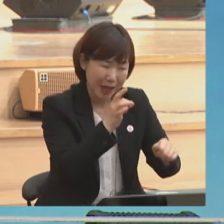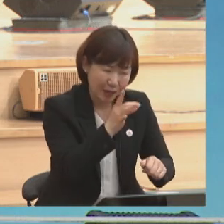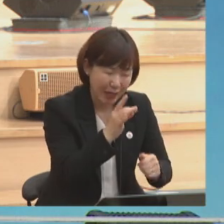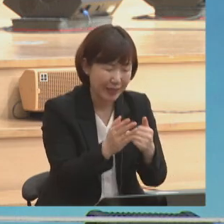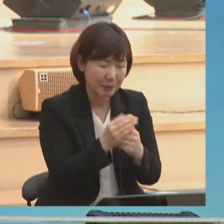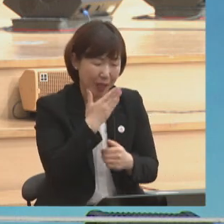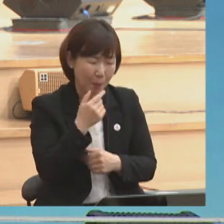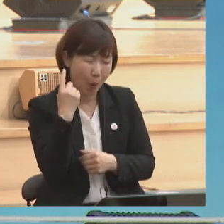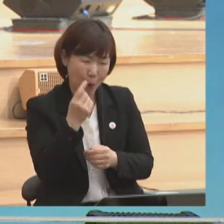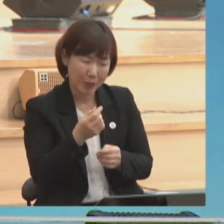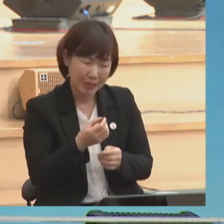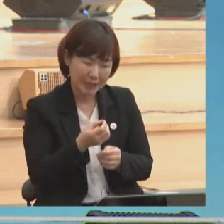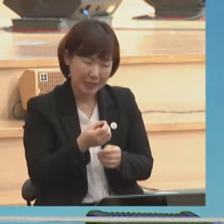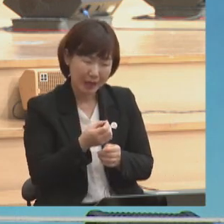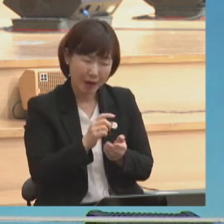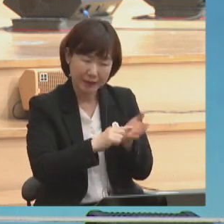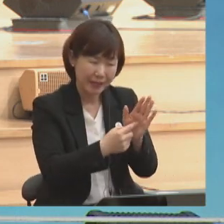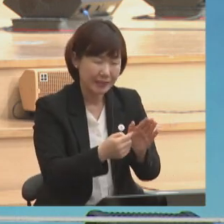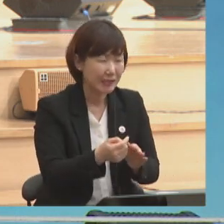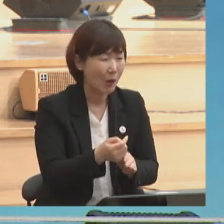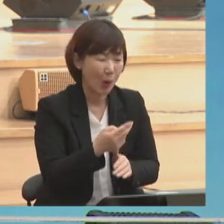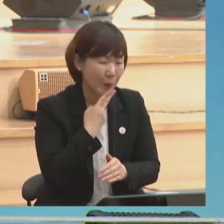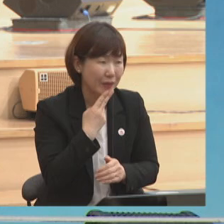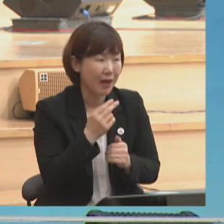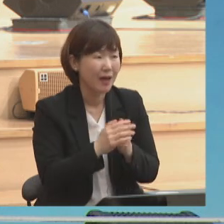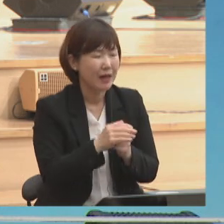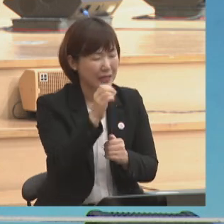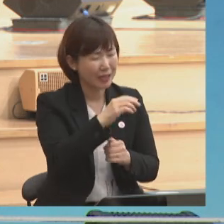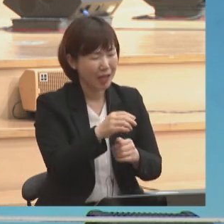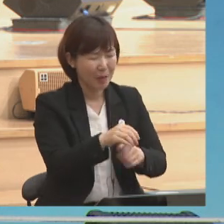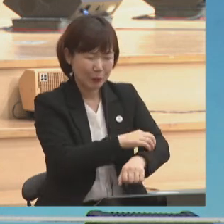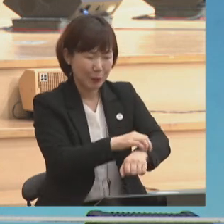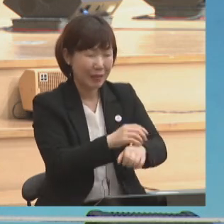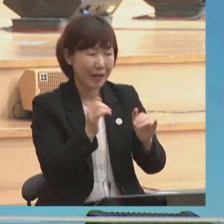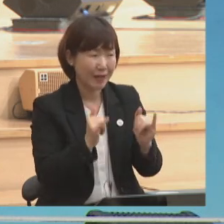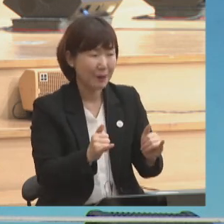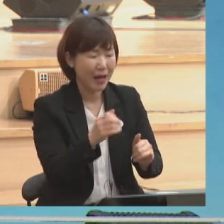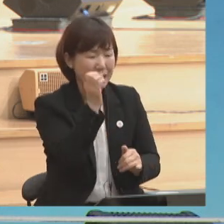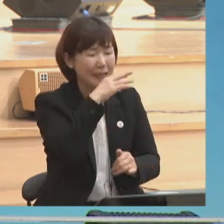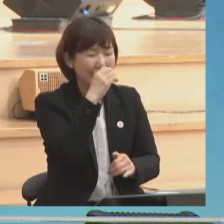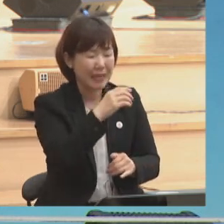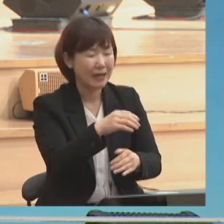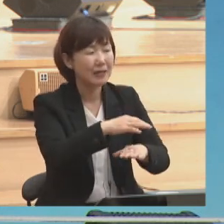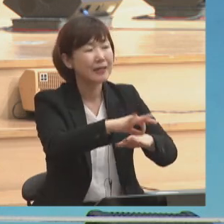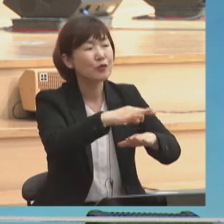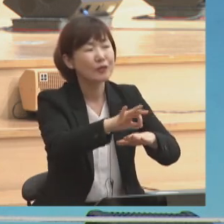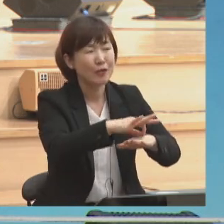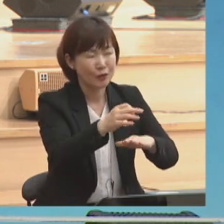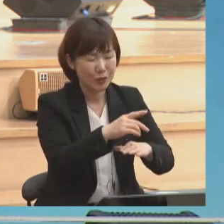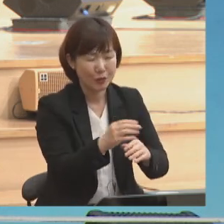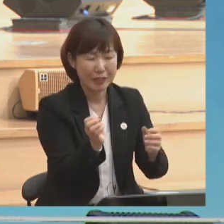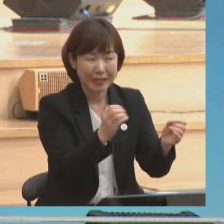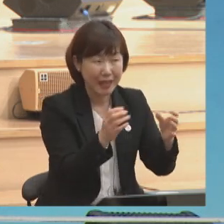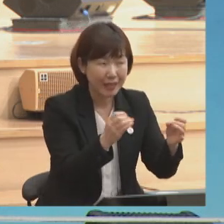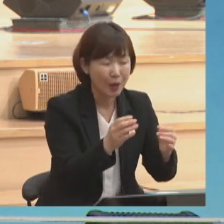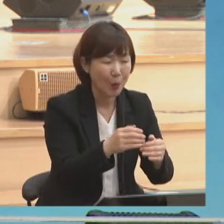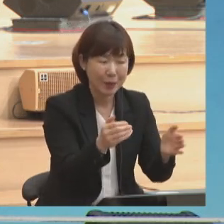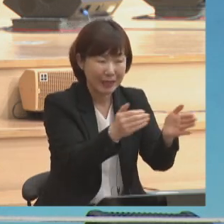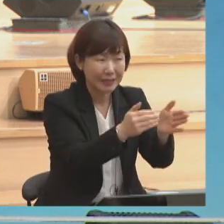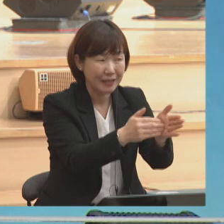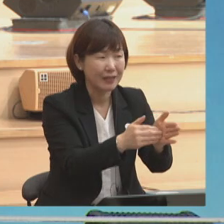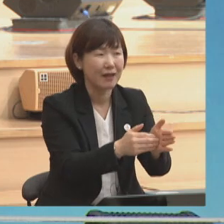제시하지 않는다? 서로 불편한 관계가 될 것 같아서 그냥 적정하게 그냥 대충 이래고 지나간다? 걱정하지